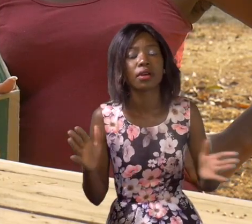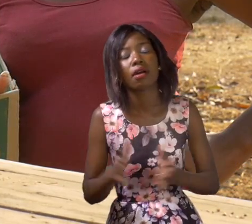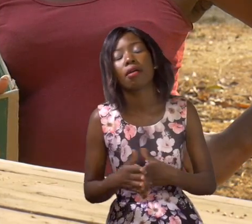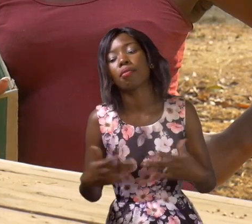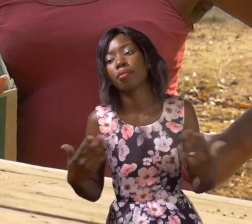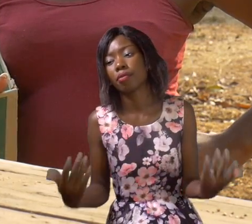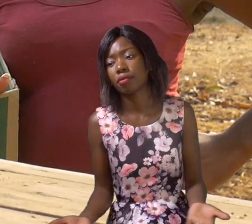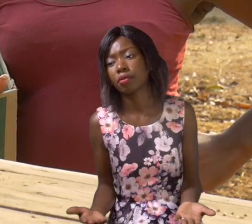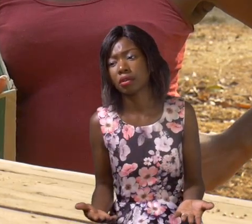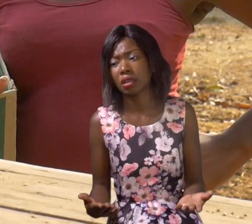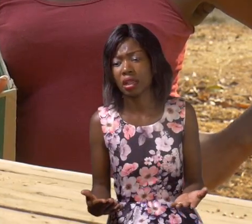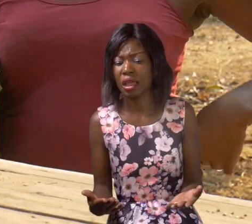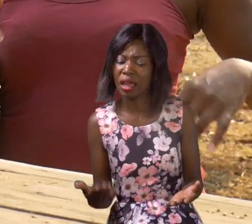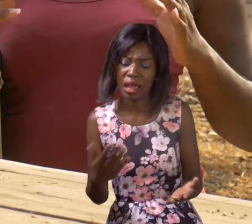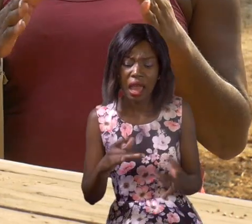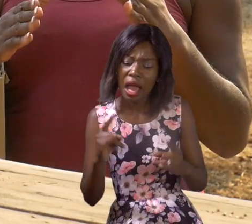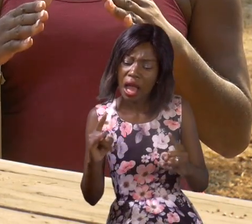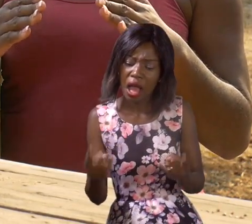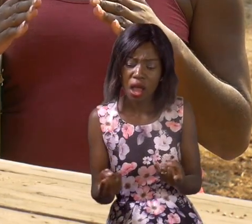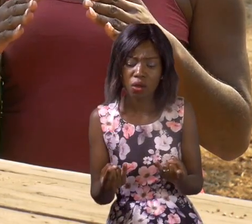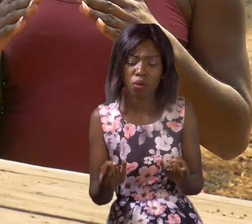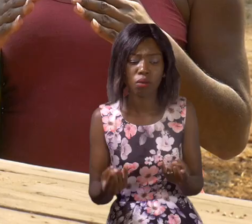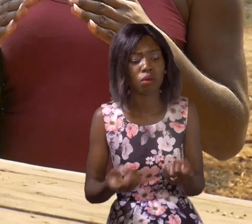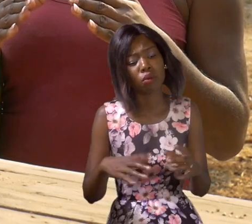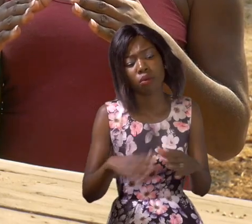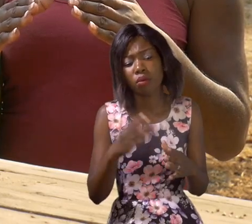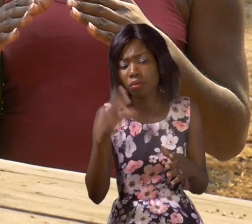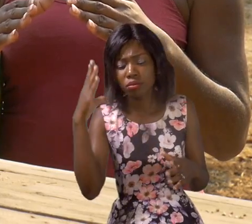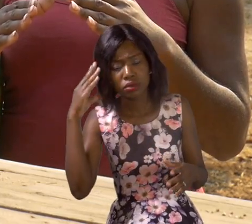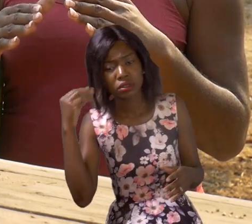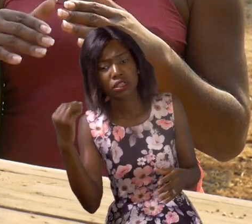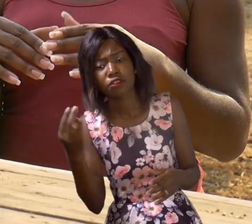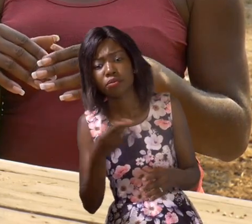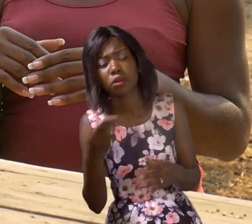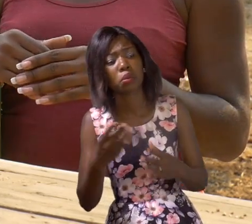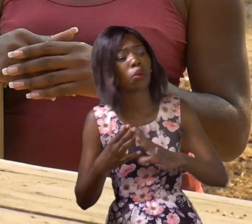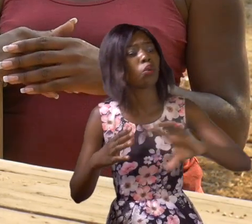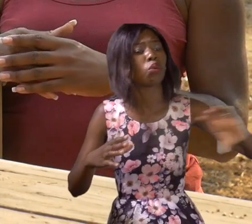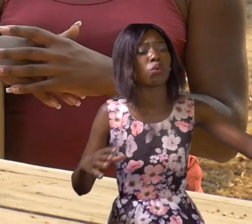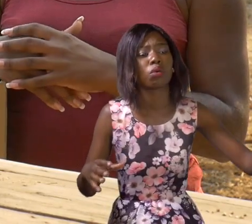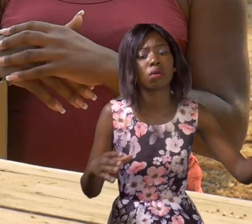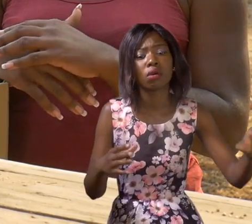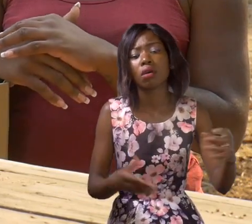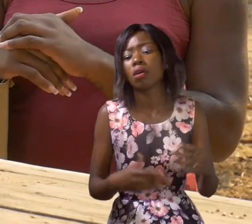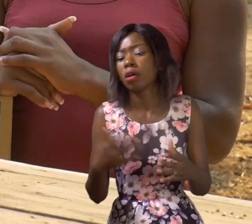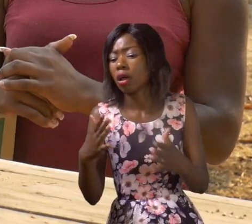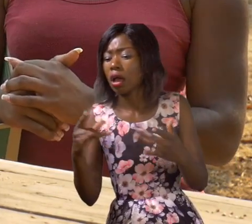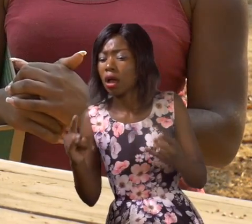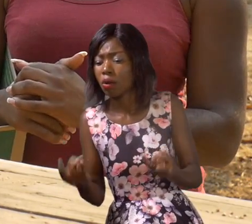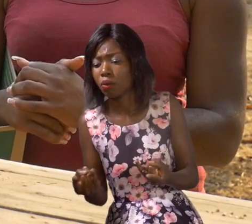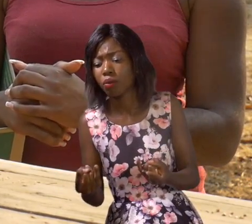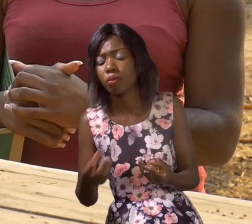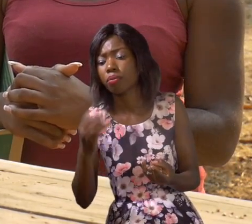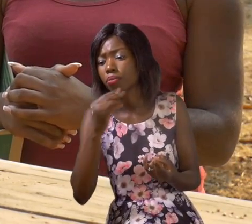anenge interpreter anenge chirwa ne sign language. Pane gap irimo mu community. Saka iwe unotoda kuenda church kupi? Vanoita sei?